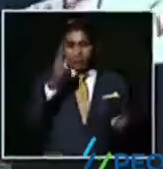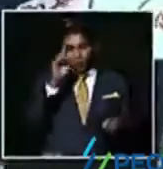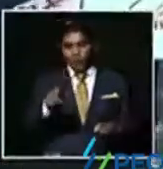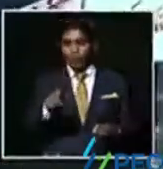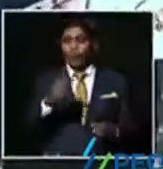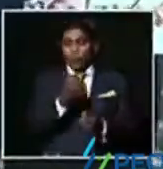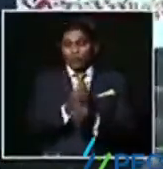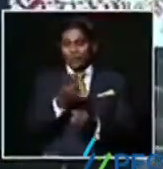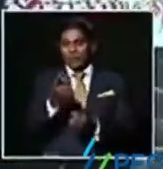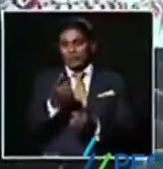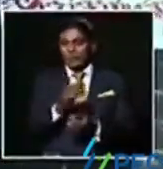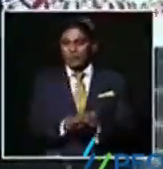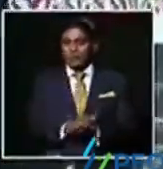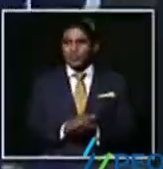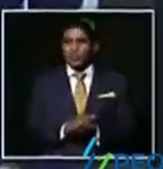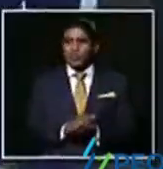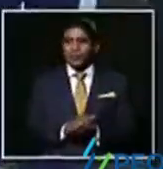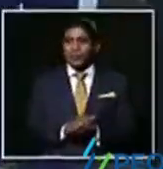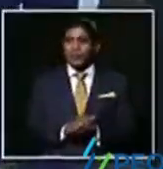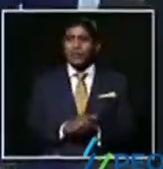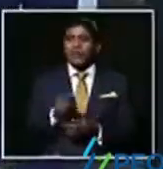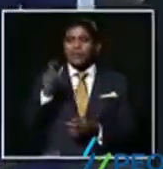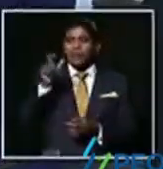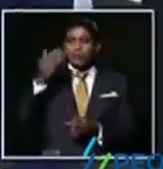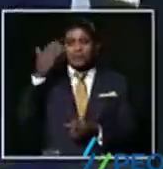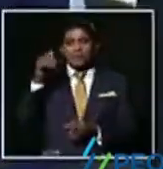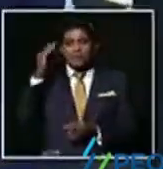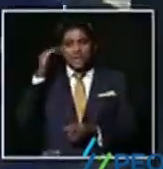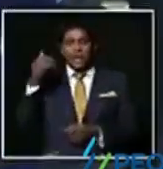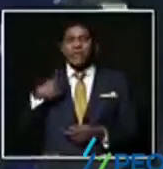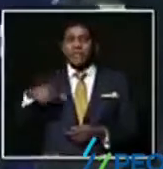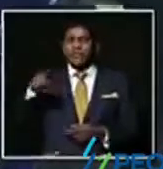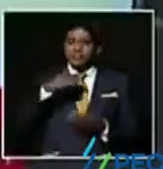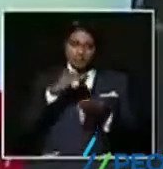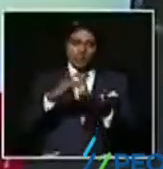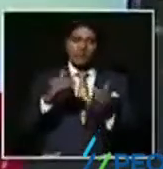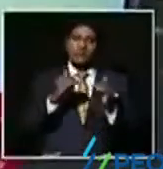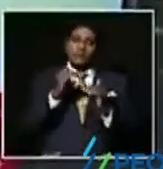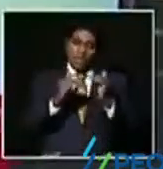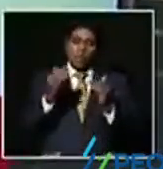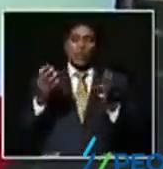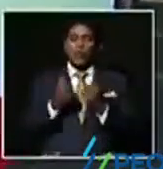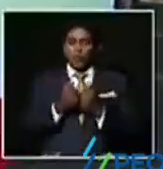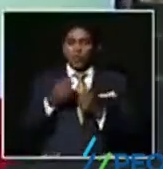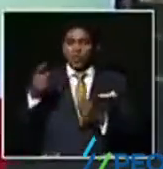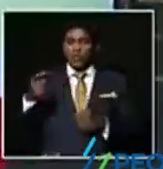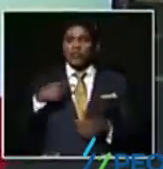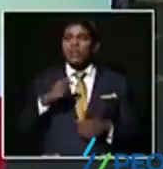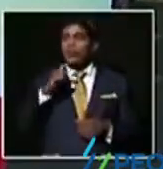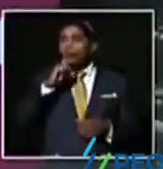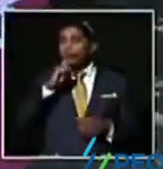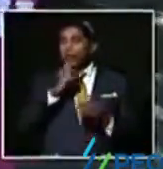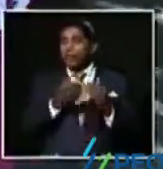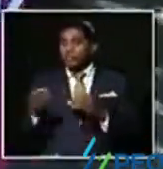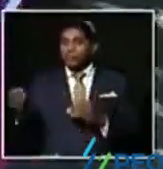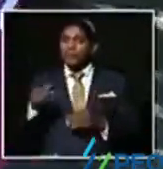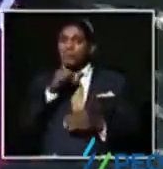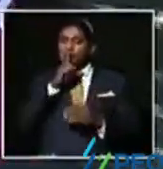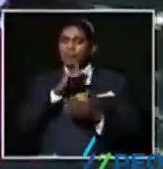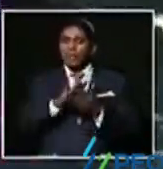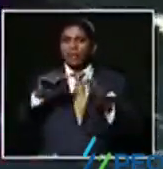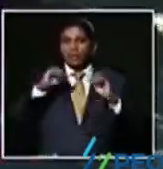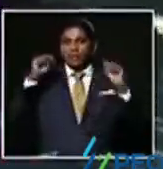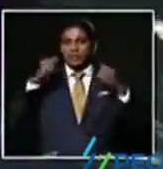තියෙන්නේ. මේ අතර මෙම සිදුවීමට සාධාරණයක් කියලා සිවිල් සංවිධාන නියෝජිතයින් පිරිසක් කොටුව මහේස්ත්‍රාත් අධිකරණයේ ඉදිරිපිට නිහඬ විරෝධතාවක නිරත